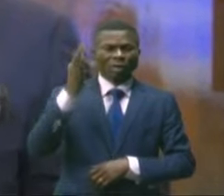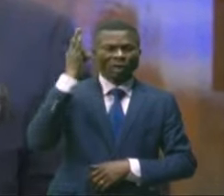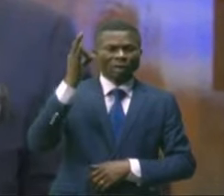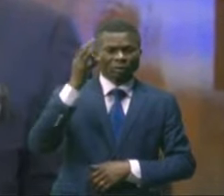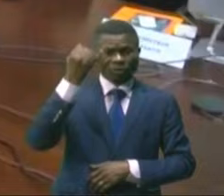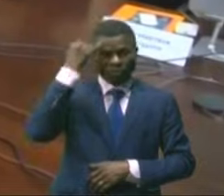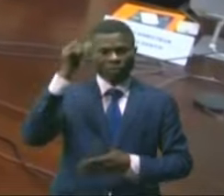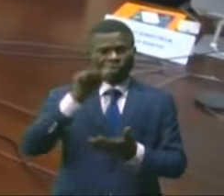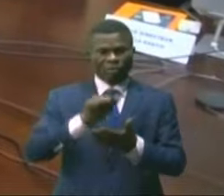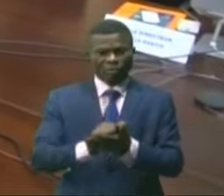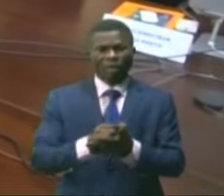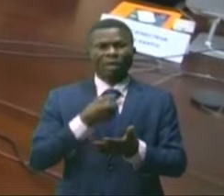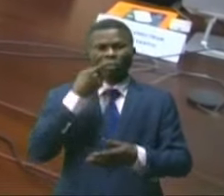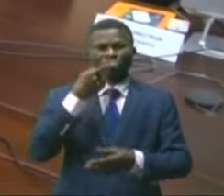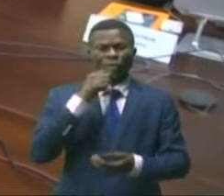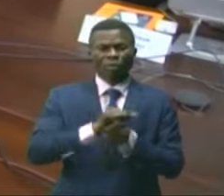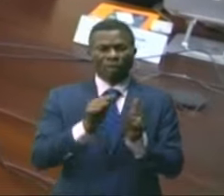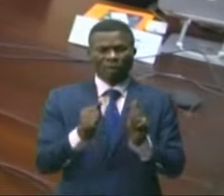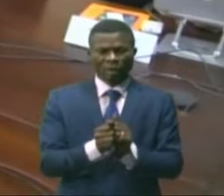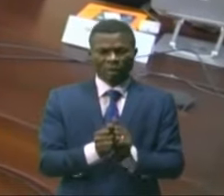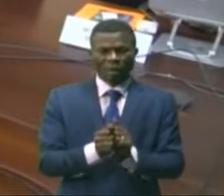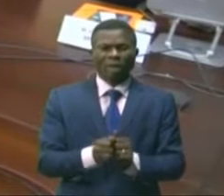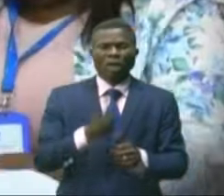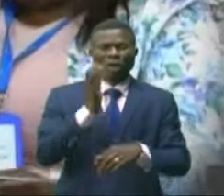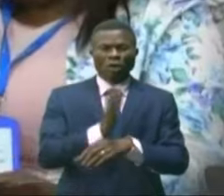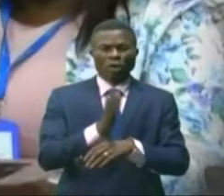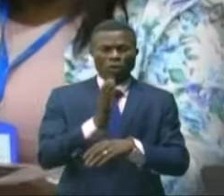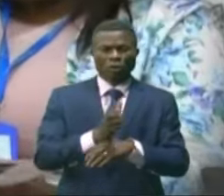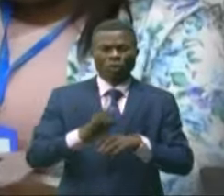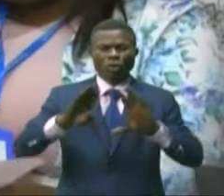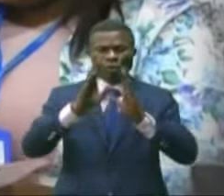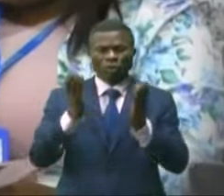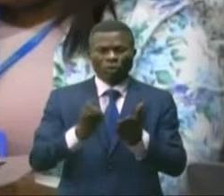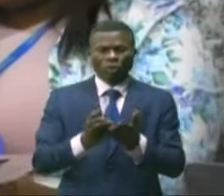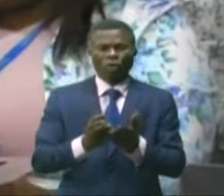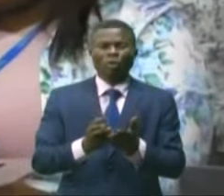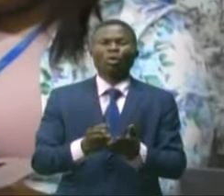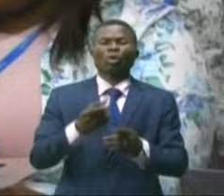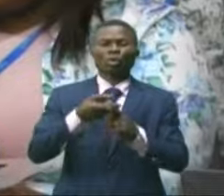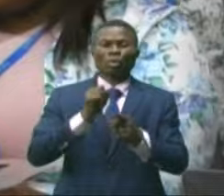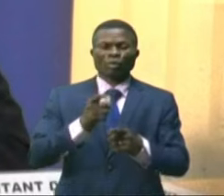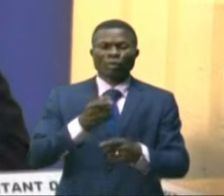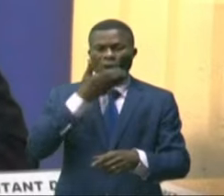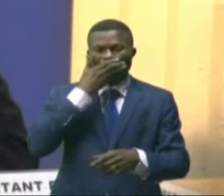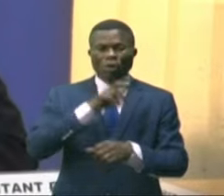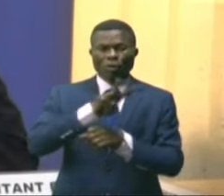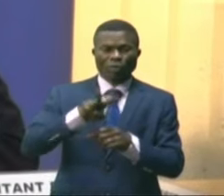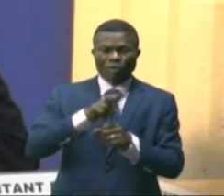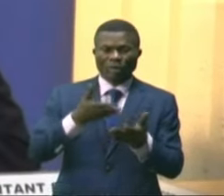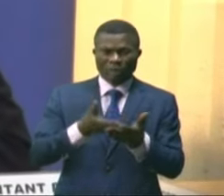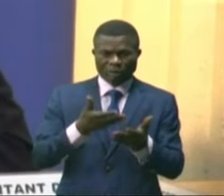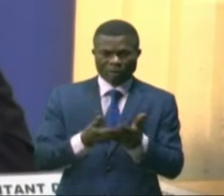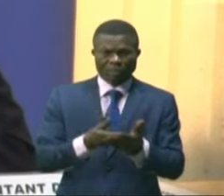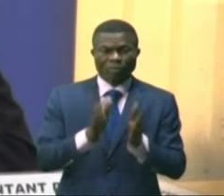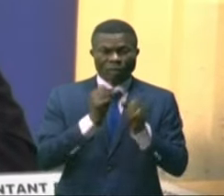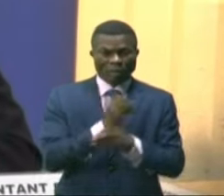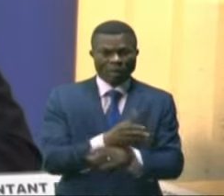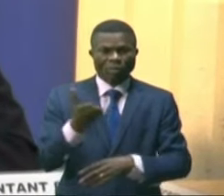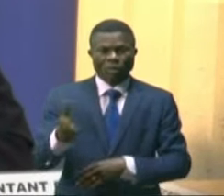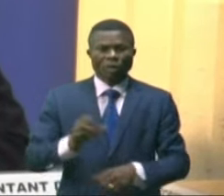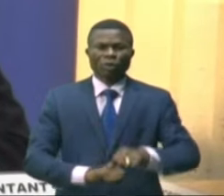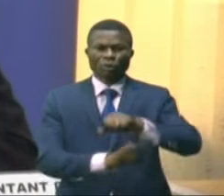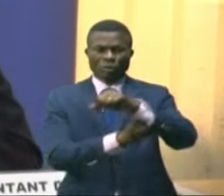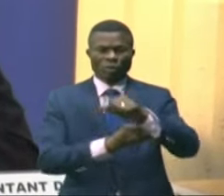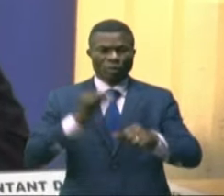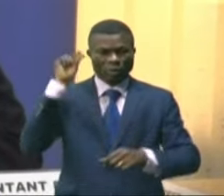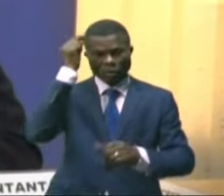axe est inspiré des leçons tirées de la pandémie de COVID-19. L'UNESCO, de son côté, s'est dit disposé à accompagner